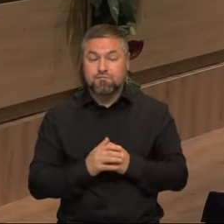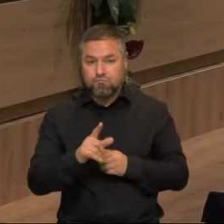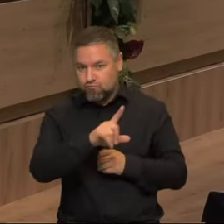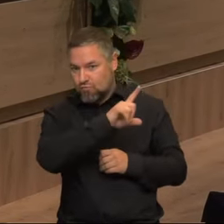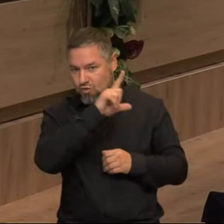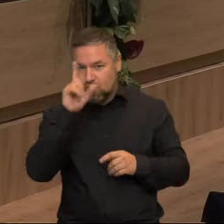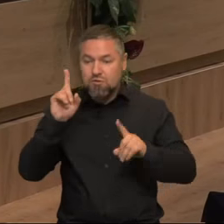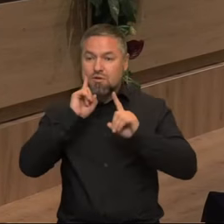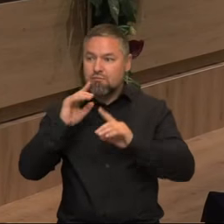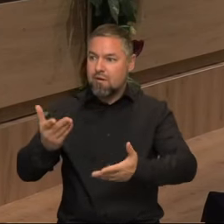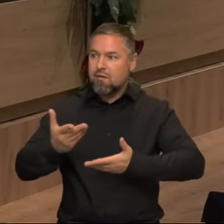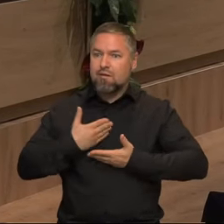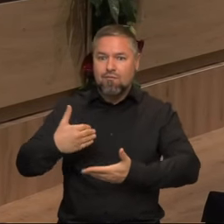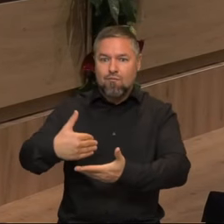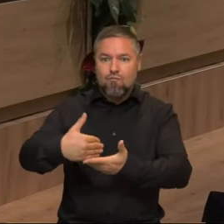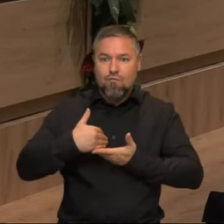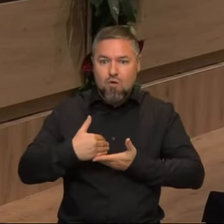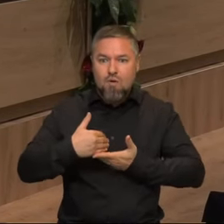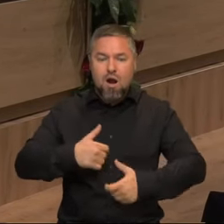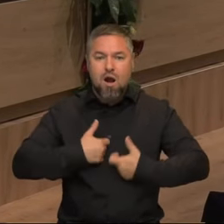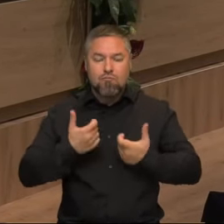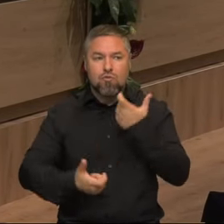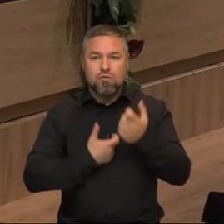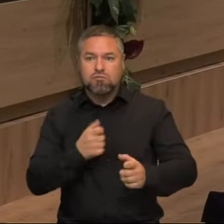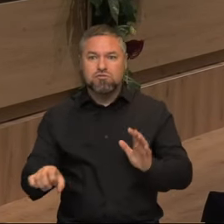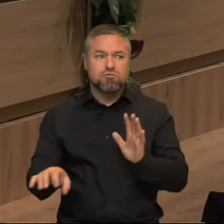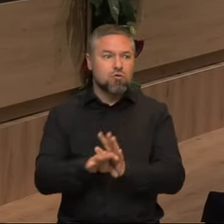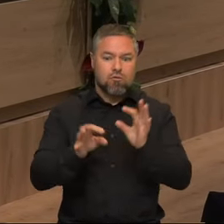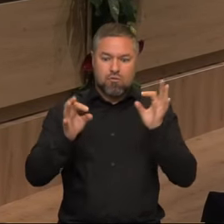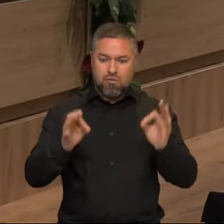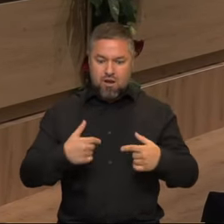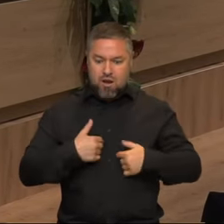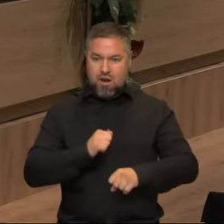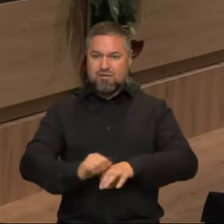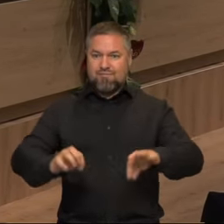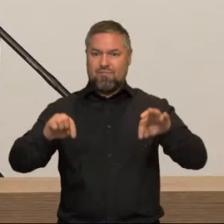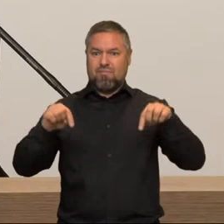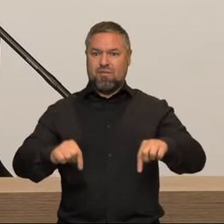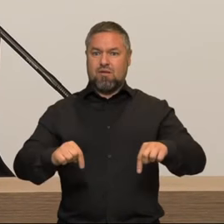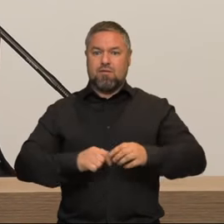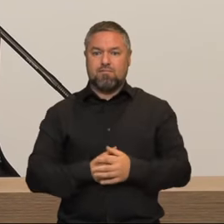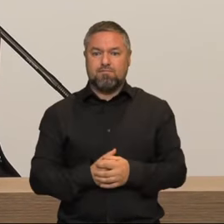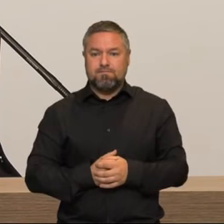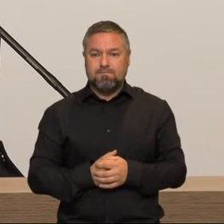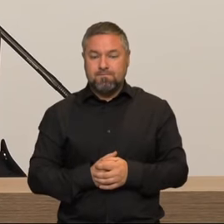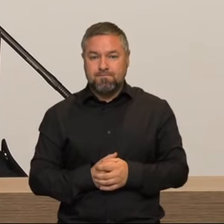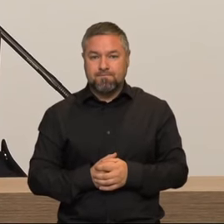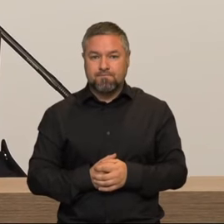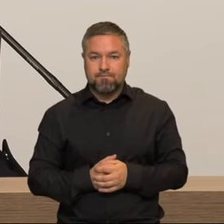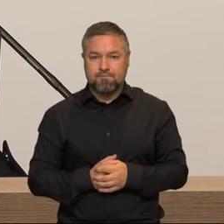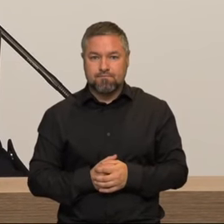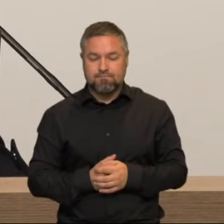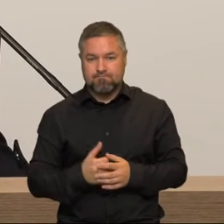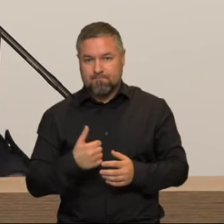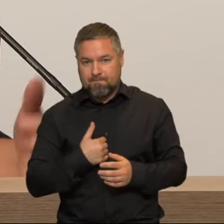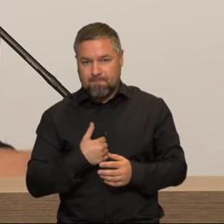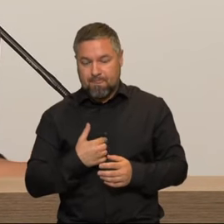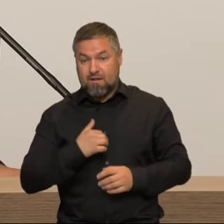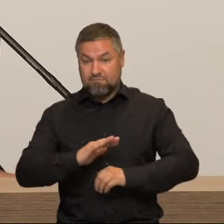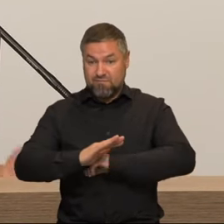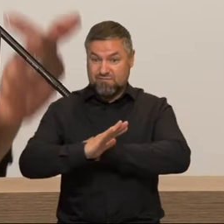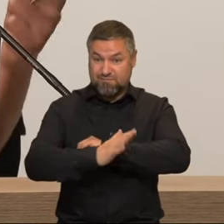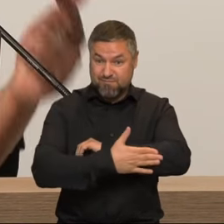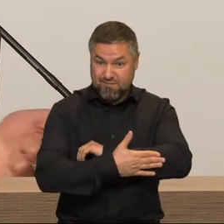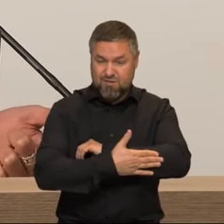ludzie pomogli mi dojść do tego momentu, w którym jestem teraz. Chociażby tym, że